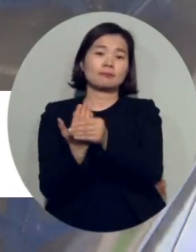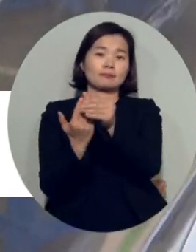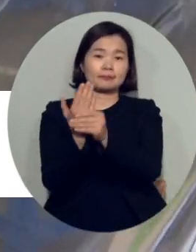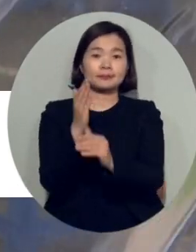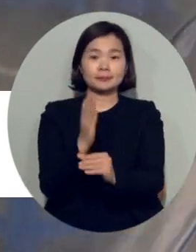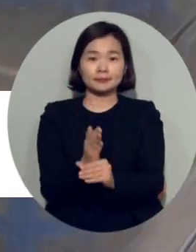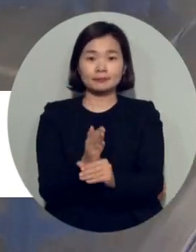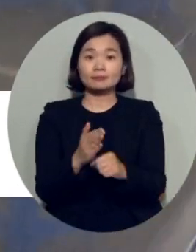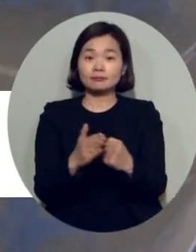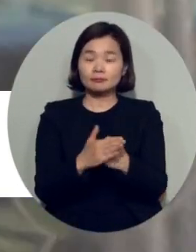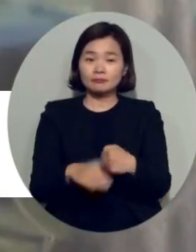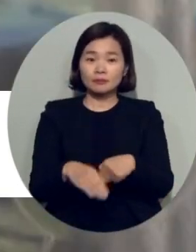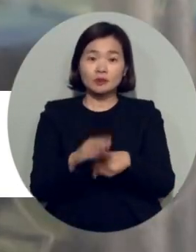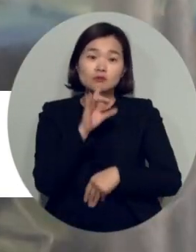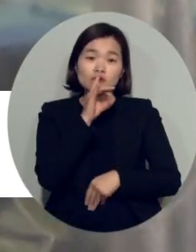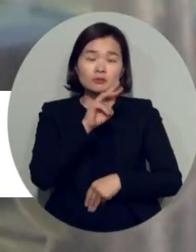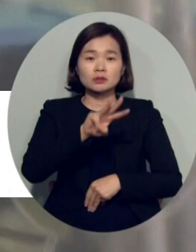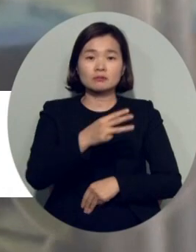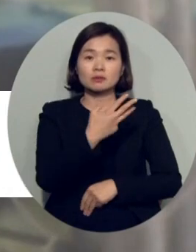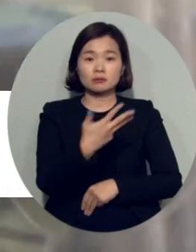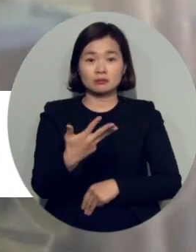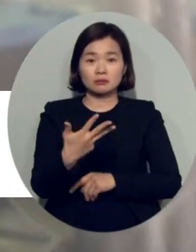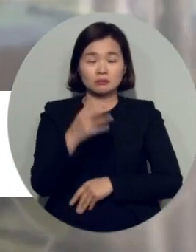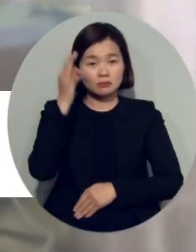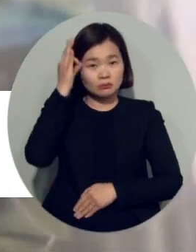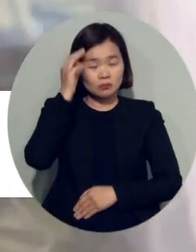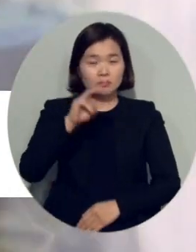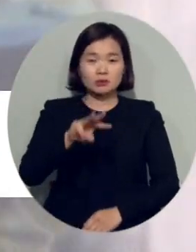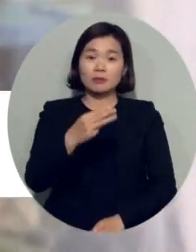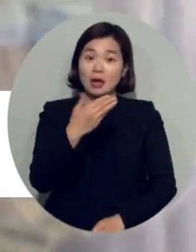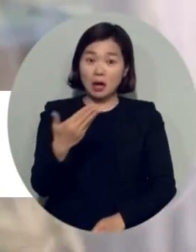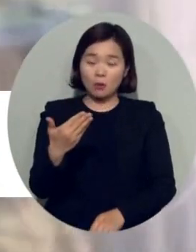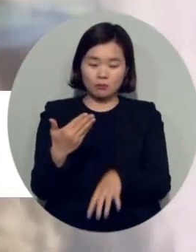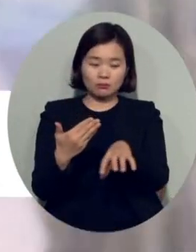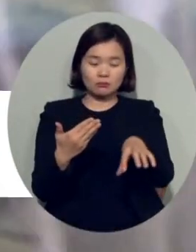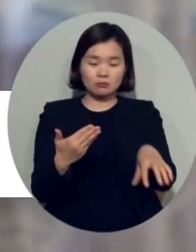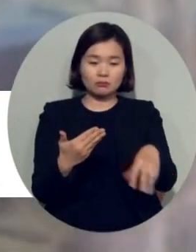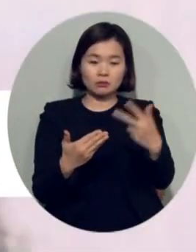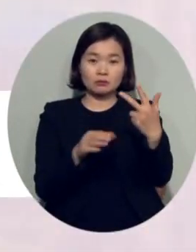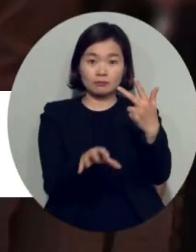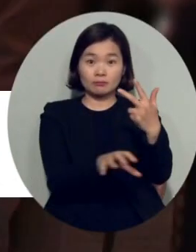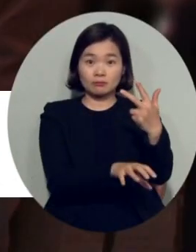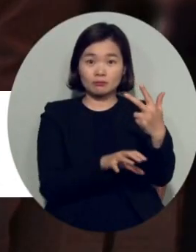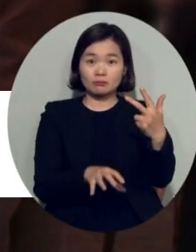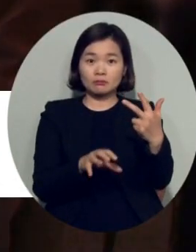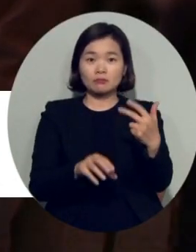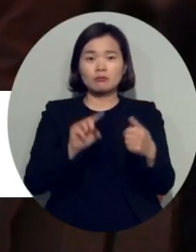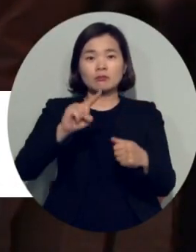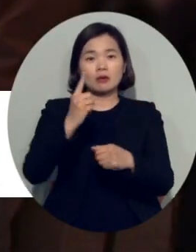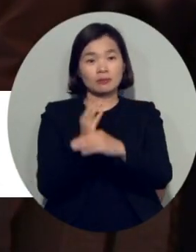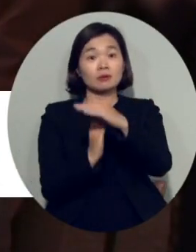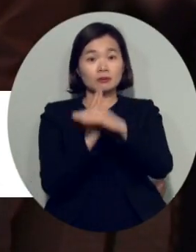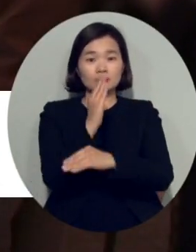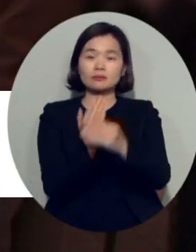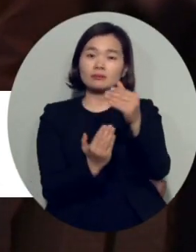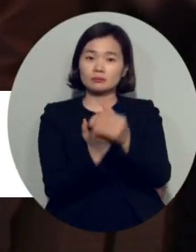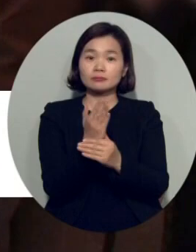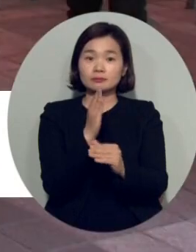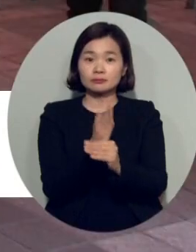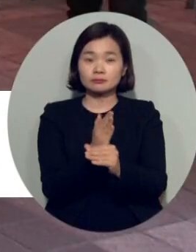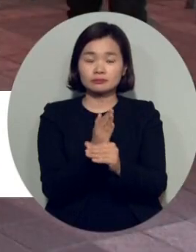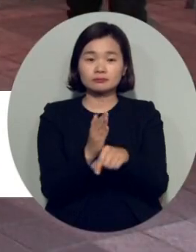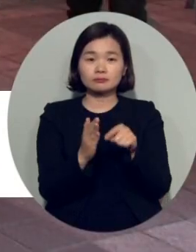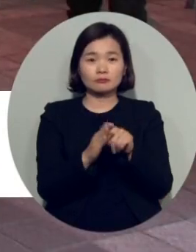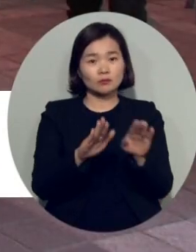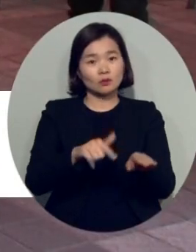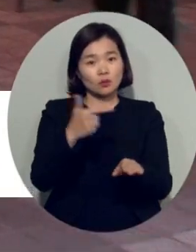나왔습니다. 특히 구미 380명, 포항 309명 등 7개 시에서 세 자릿수 확진자가 나왔습니다. 0시